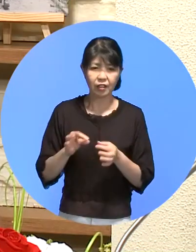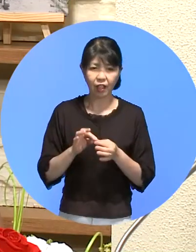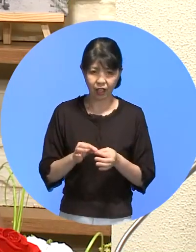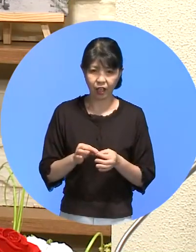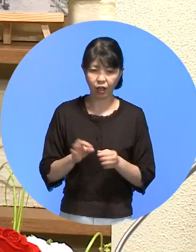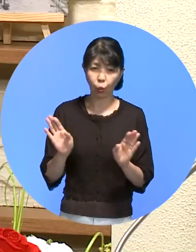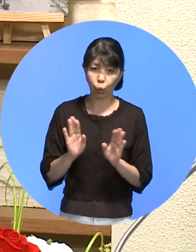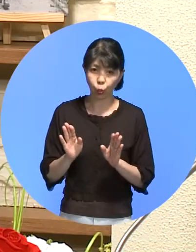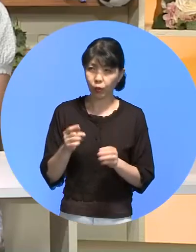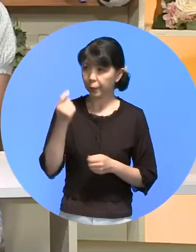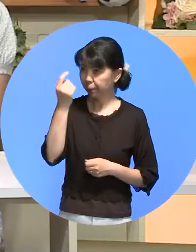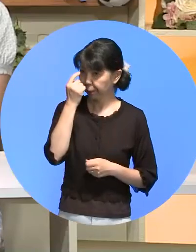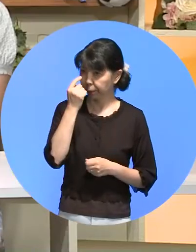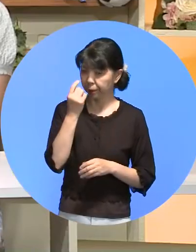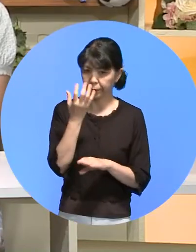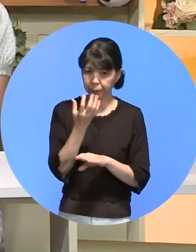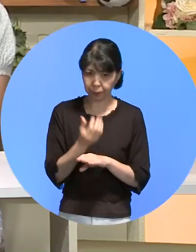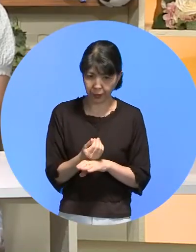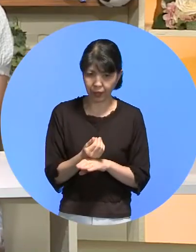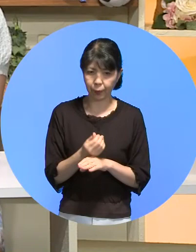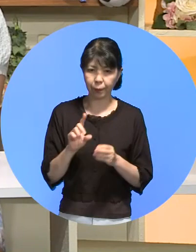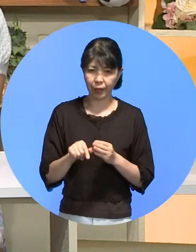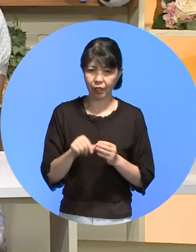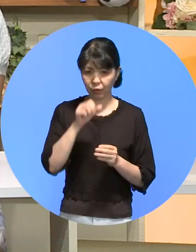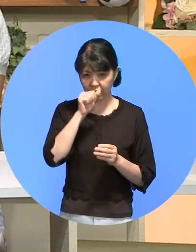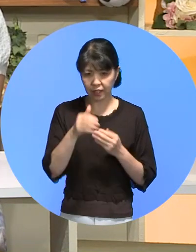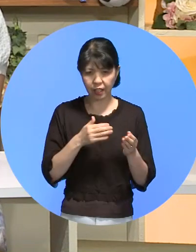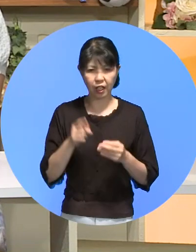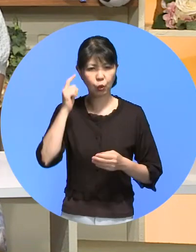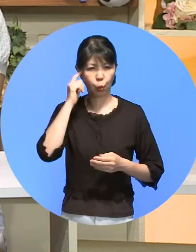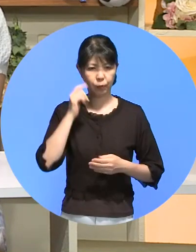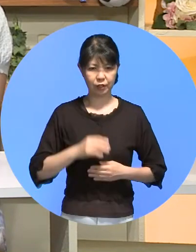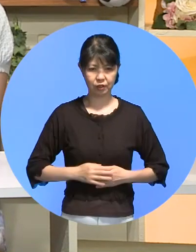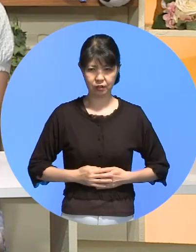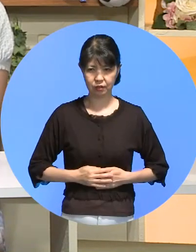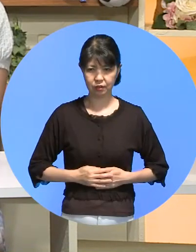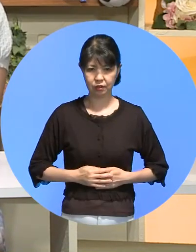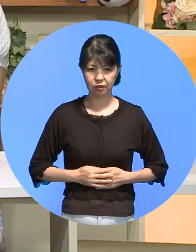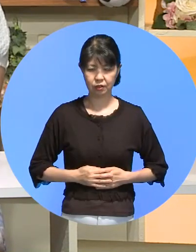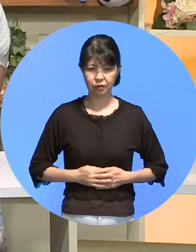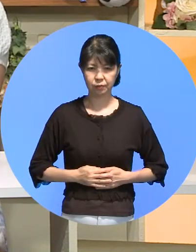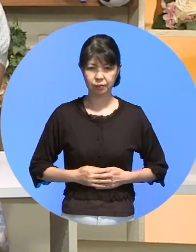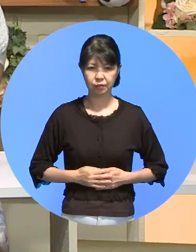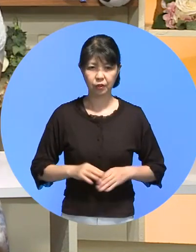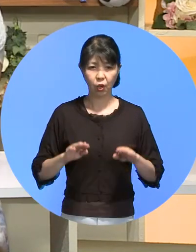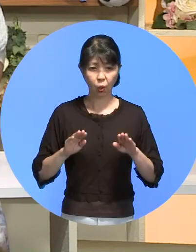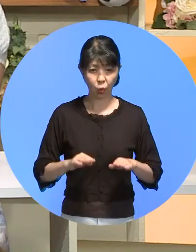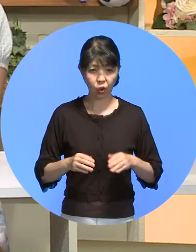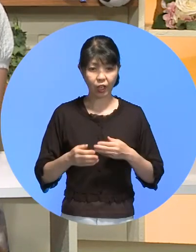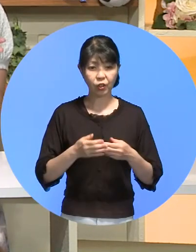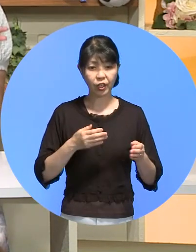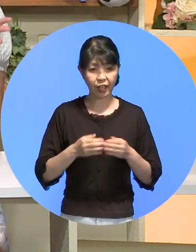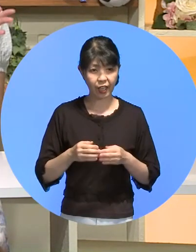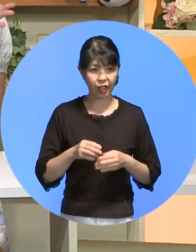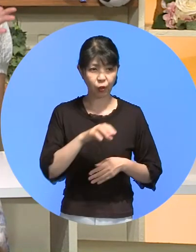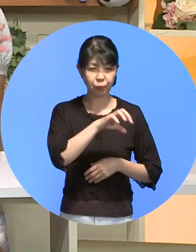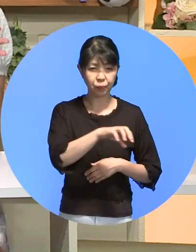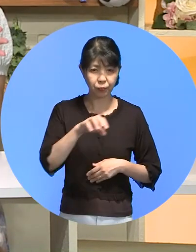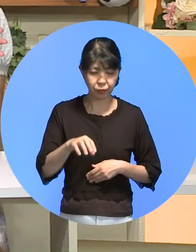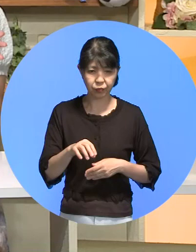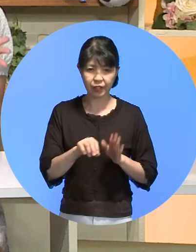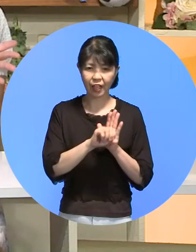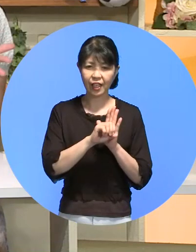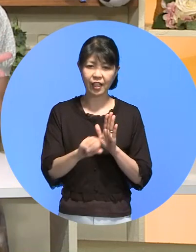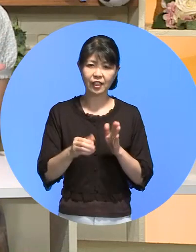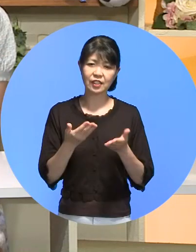っぱりいろいろできないから、それを子どもの時代にこうやってやってるっていうのはいい経験になったと思いますね。 そうですよね。ぜひね、今回の経験をいろんな